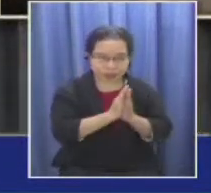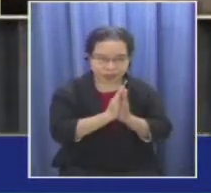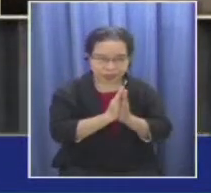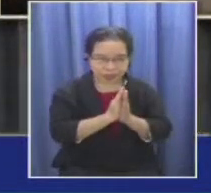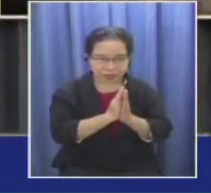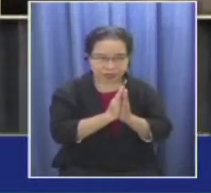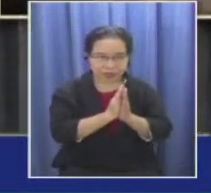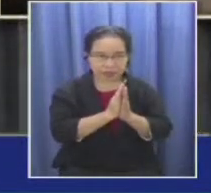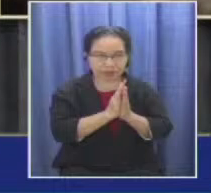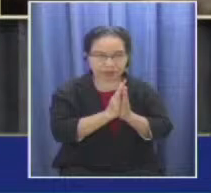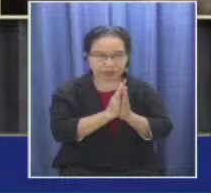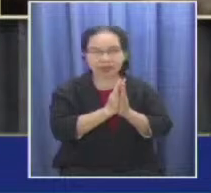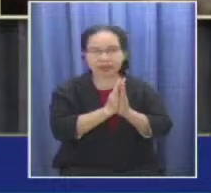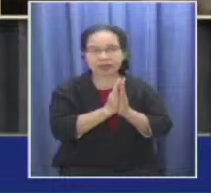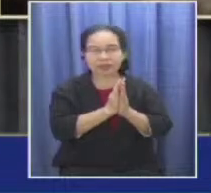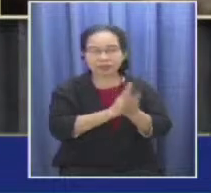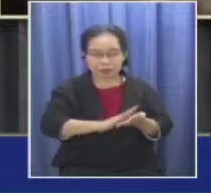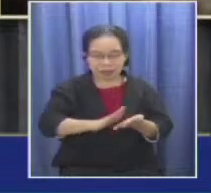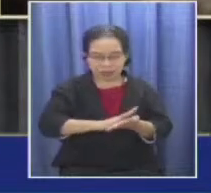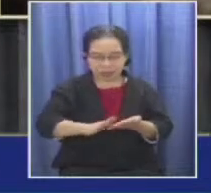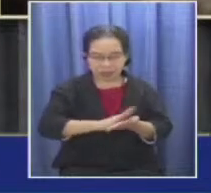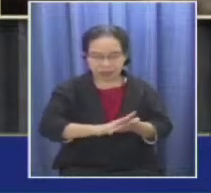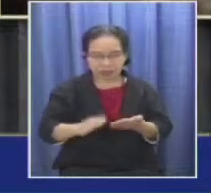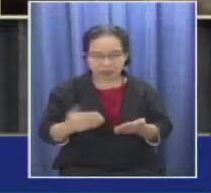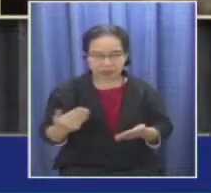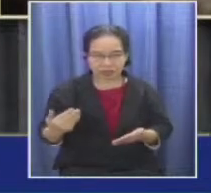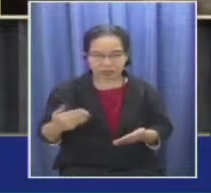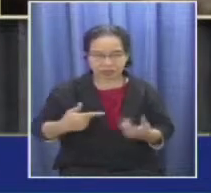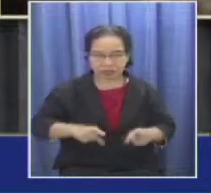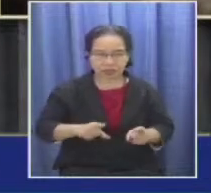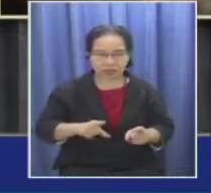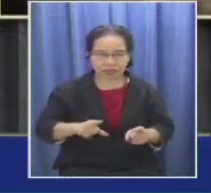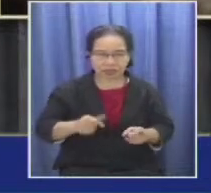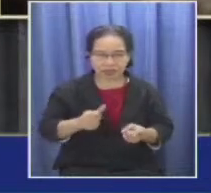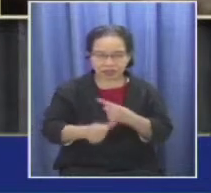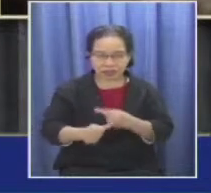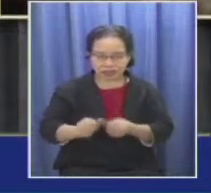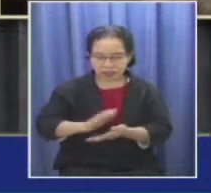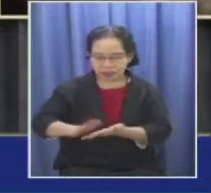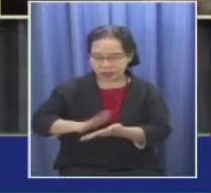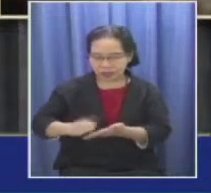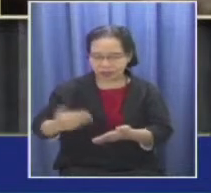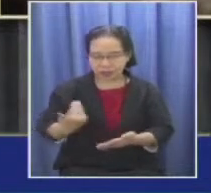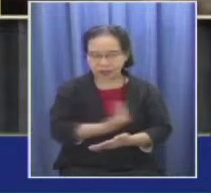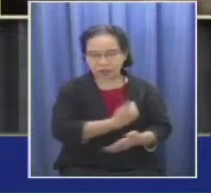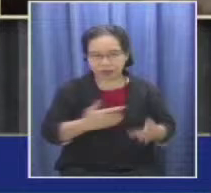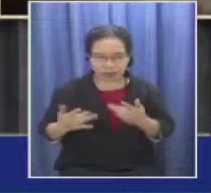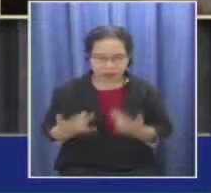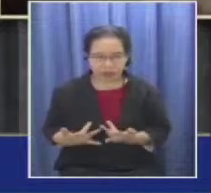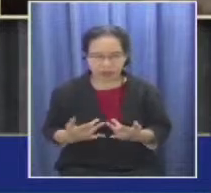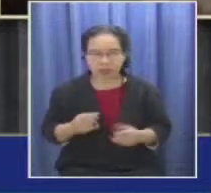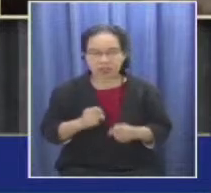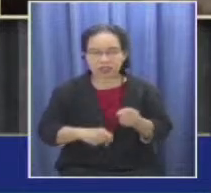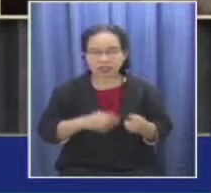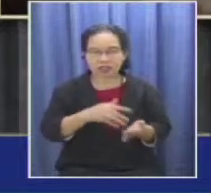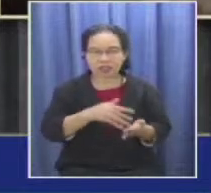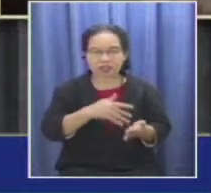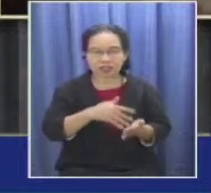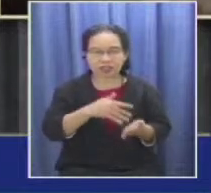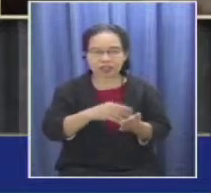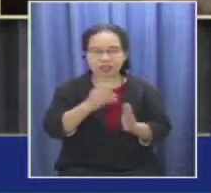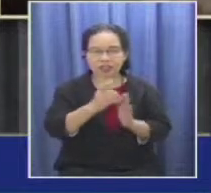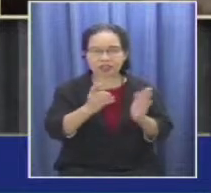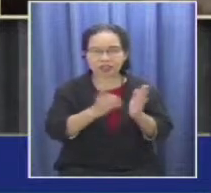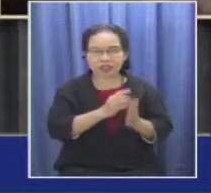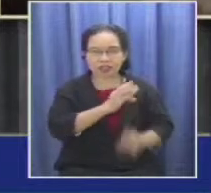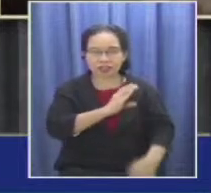a Nyankopɔn atie wo yeni ahoto so sɛ me wɔ mu yeni arehwɛ mu wɔ mu sɛ mpae a bɔ mpae a Nyankopɔn atumi atie de